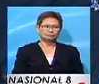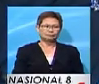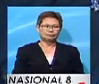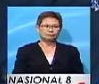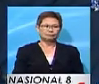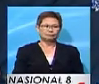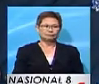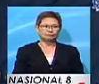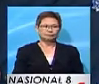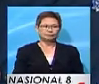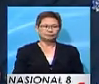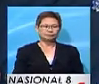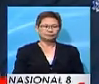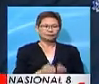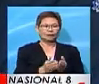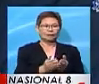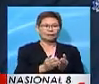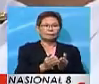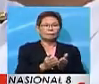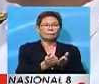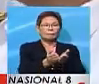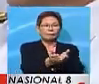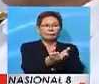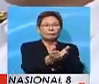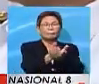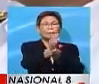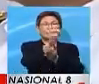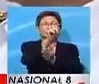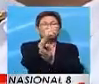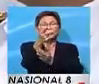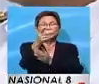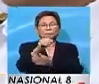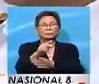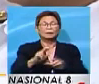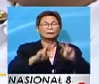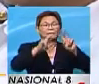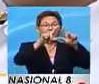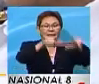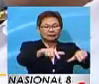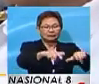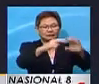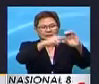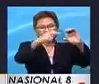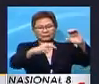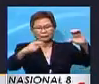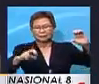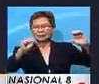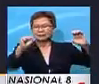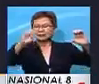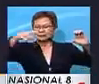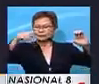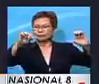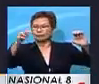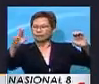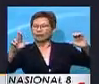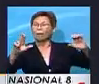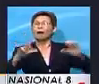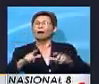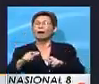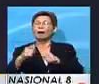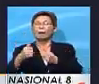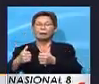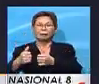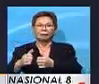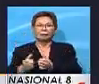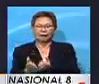Sabah Armada pertama milik tldm terletak di lumut perak manakala sepanggar adalah lokasi Armada kedua di